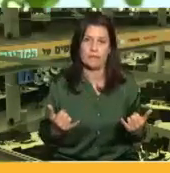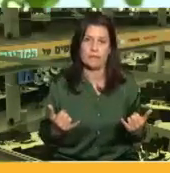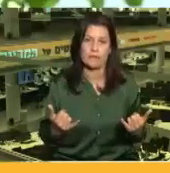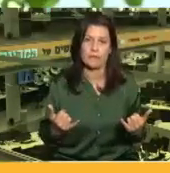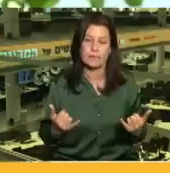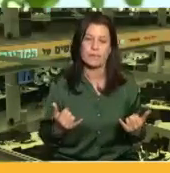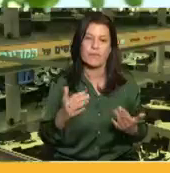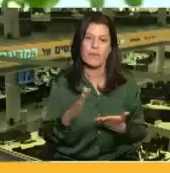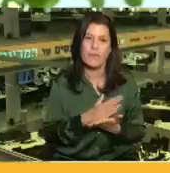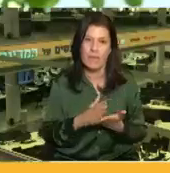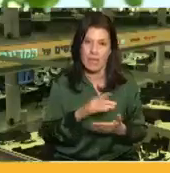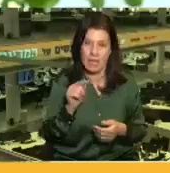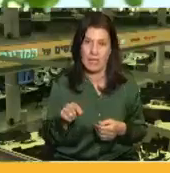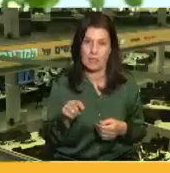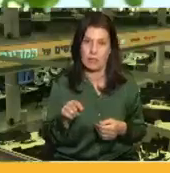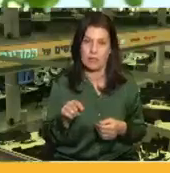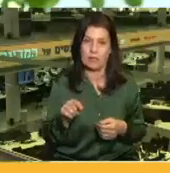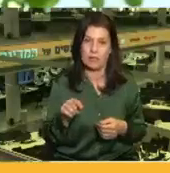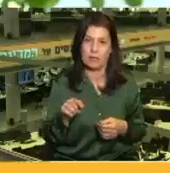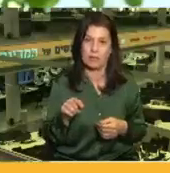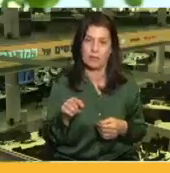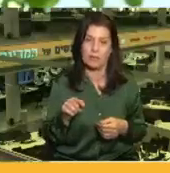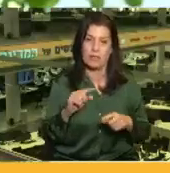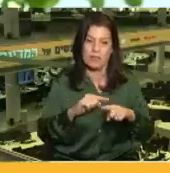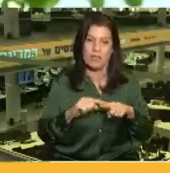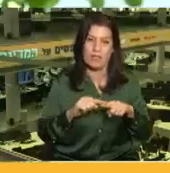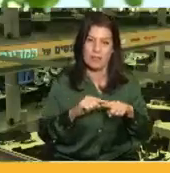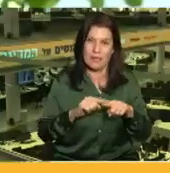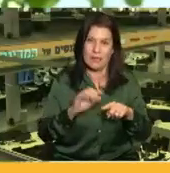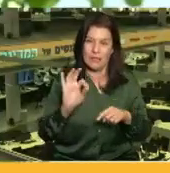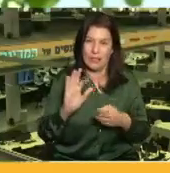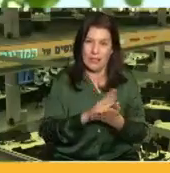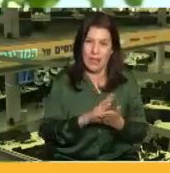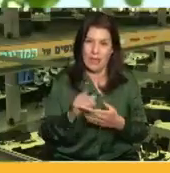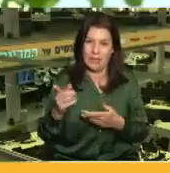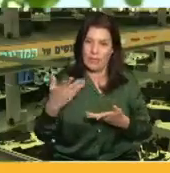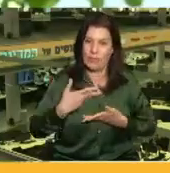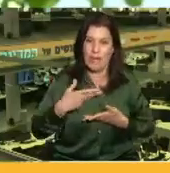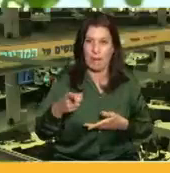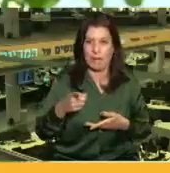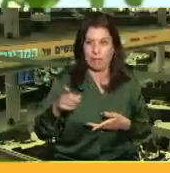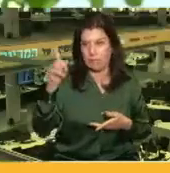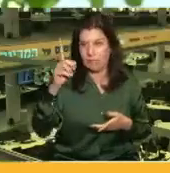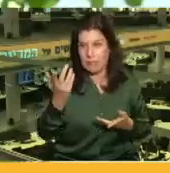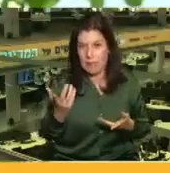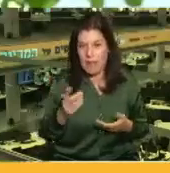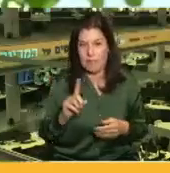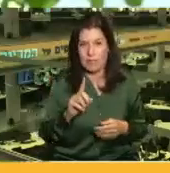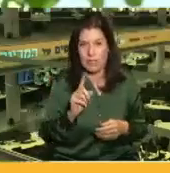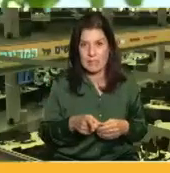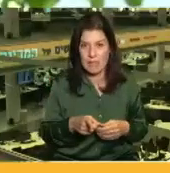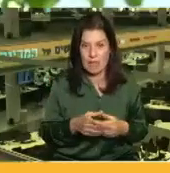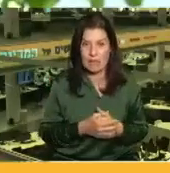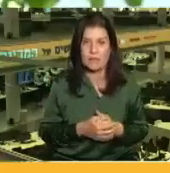בעצם ההחלטה הזו, ובעצם ה... זה סוג של בעצם החלטה שמגיעה מלמעלה, שמגיעה לכל מי שצריך, של את